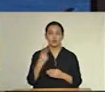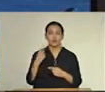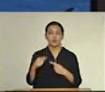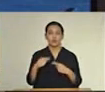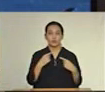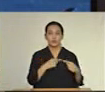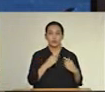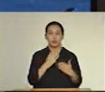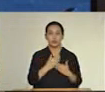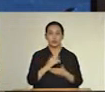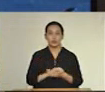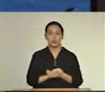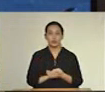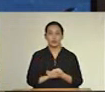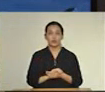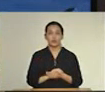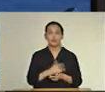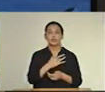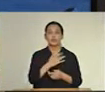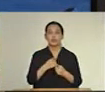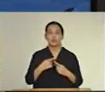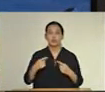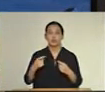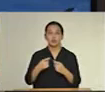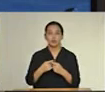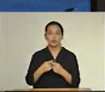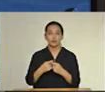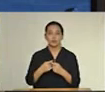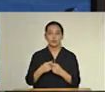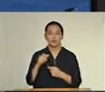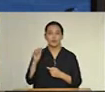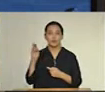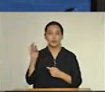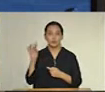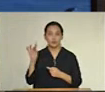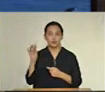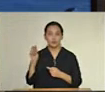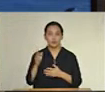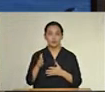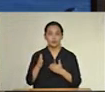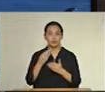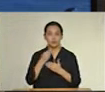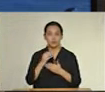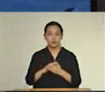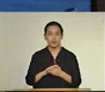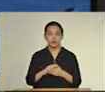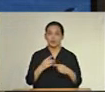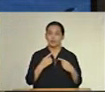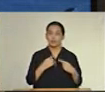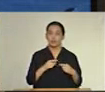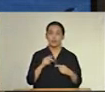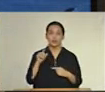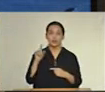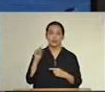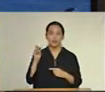turga bo'linadi. Ya'ni tirik organizmlar ayrimlari avtotrof usulda oziqlansa, ayrim turlari esa